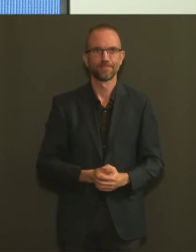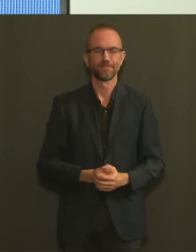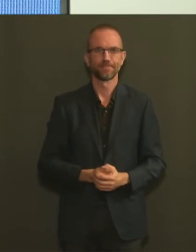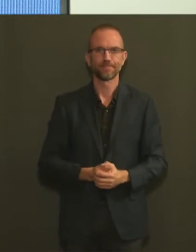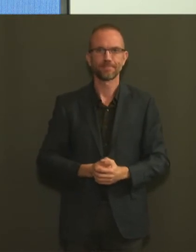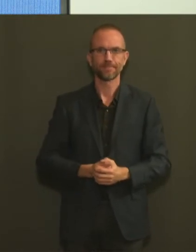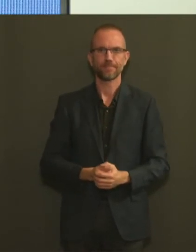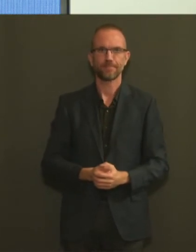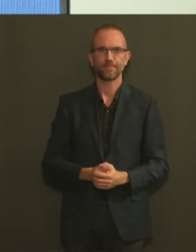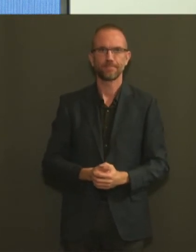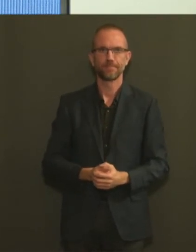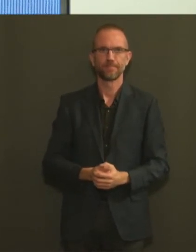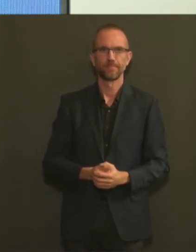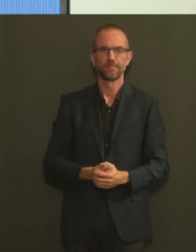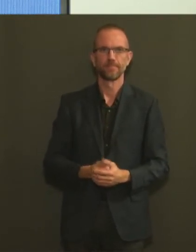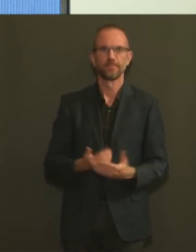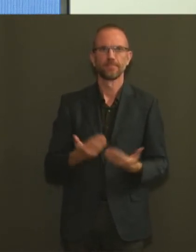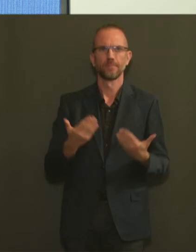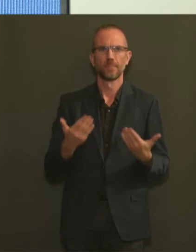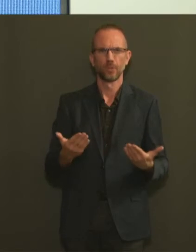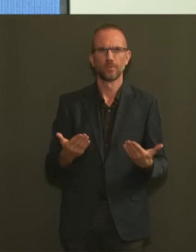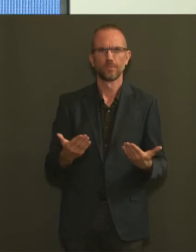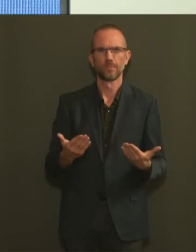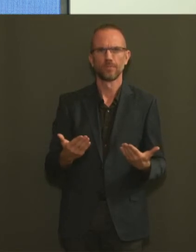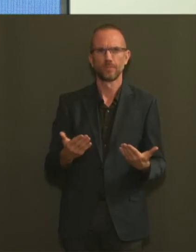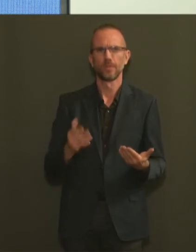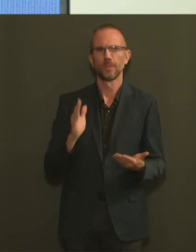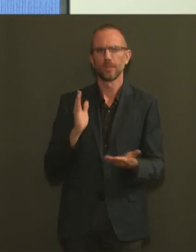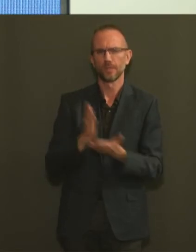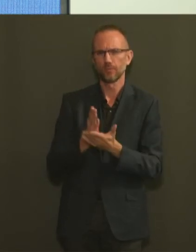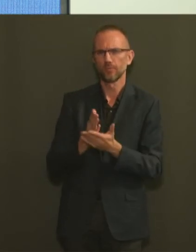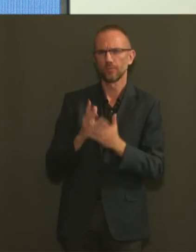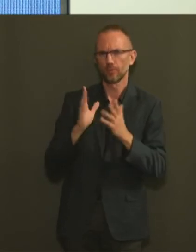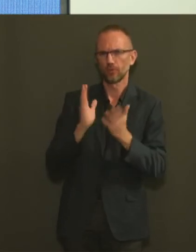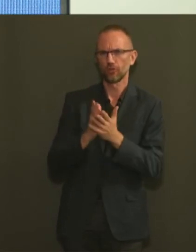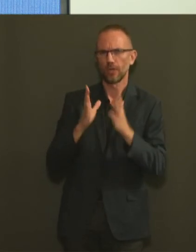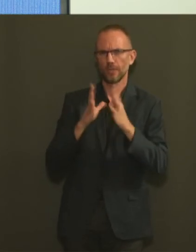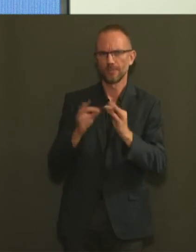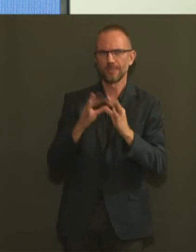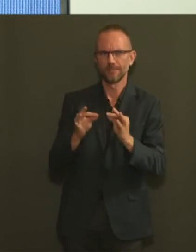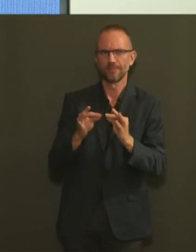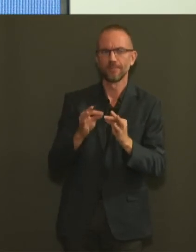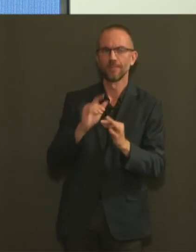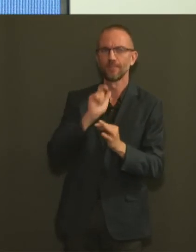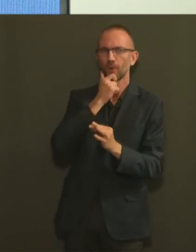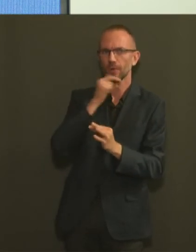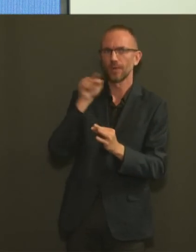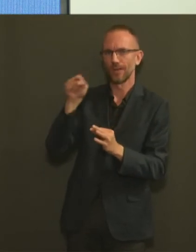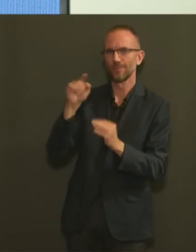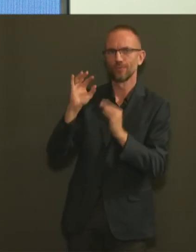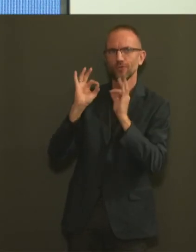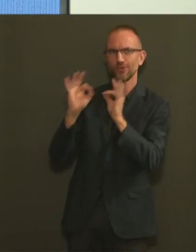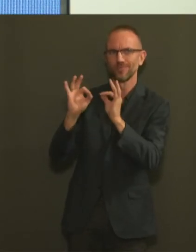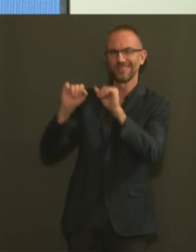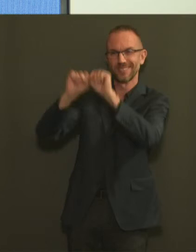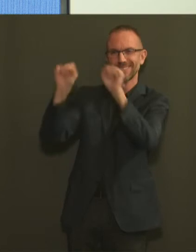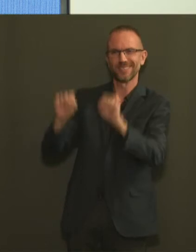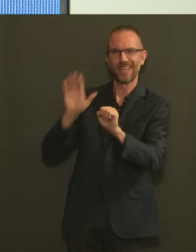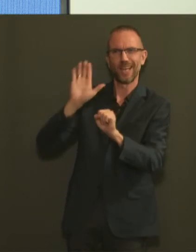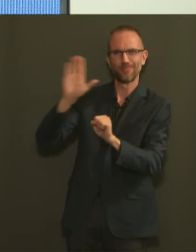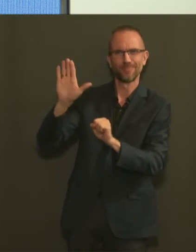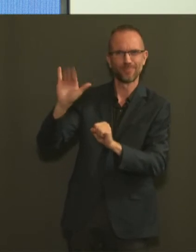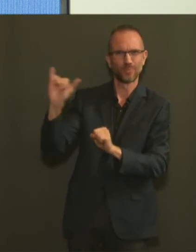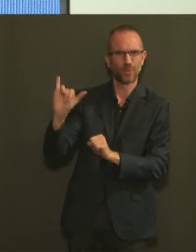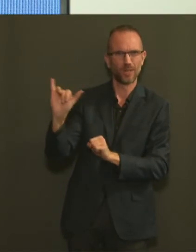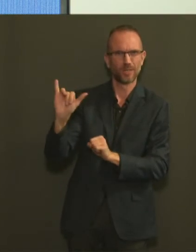alors comme on en a parlé durant la conférence de presse les anglais effectivement un système de suivi épidémiologique et